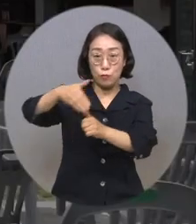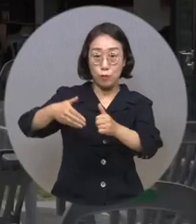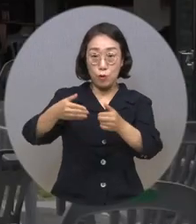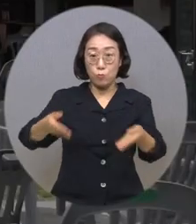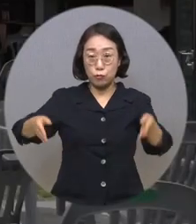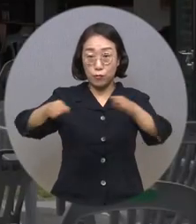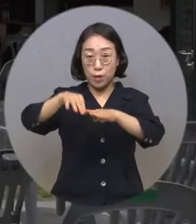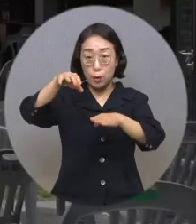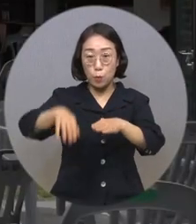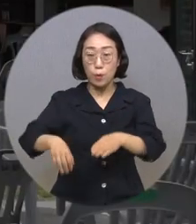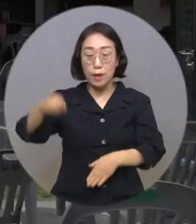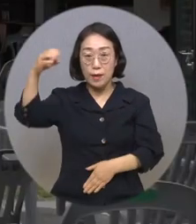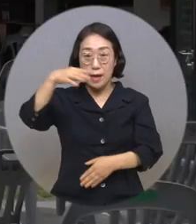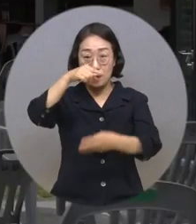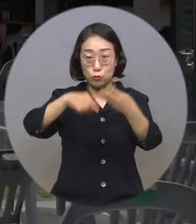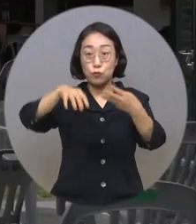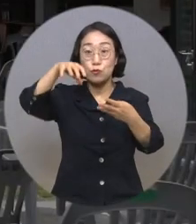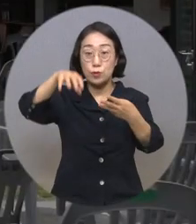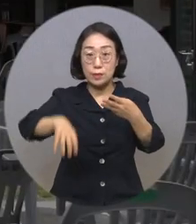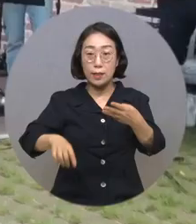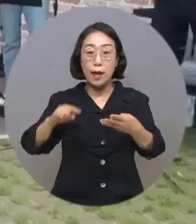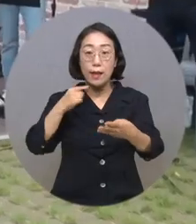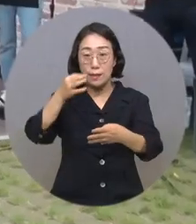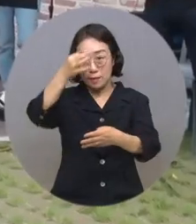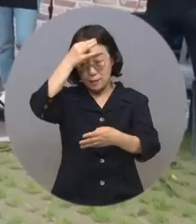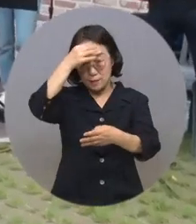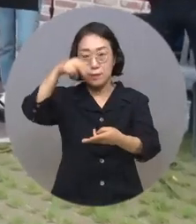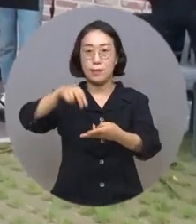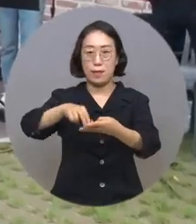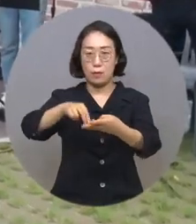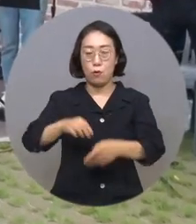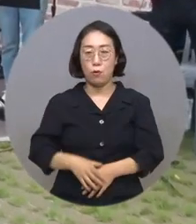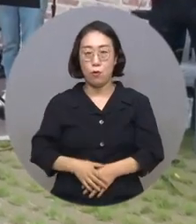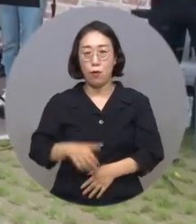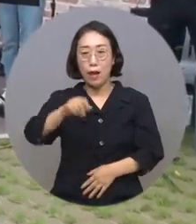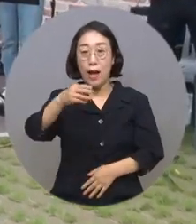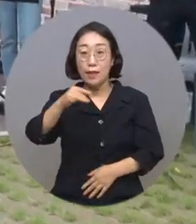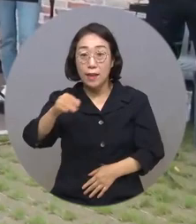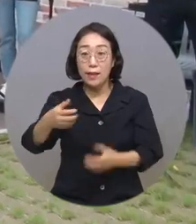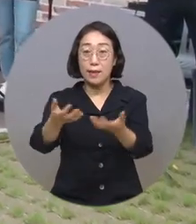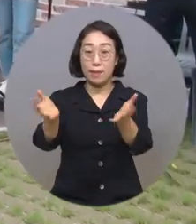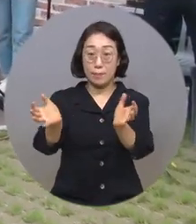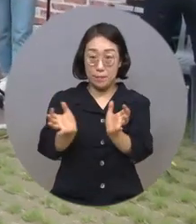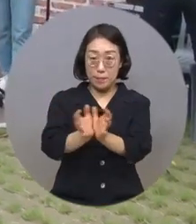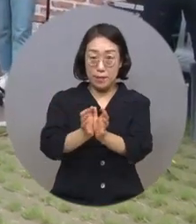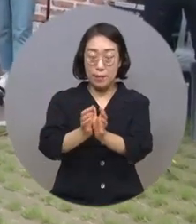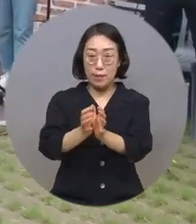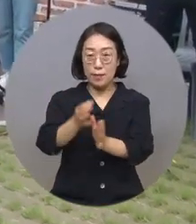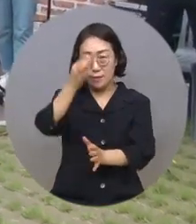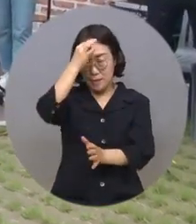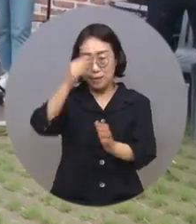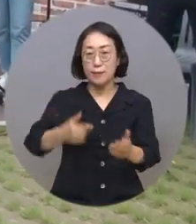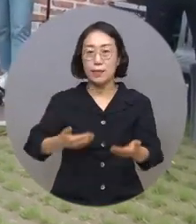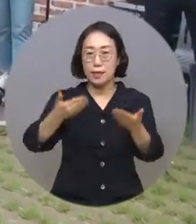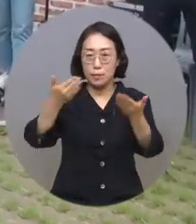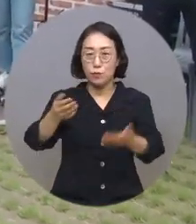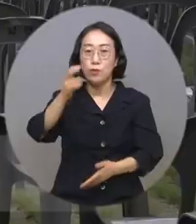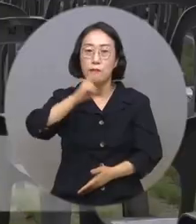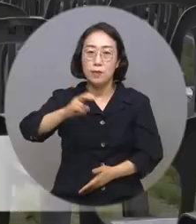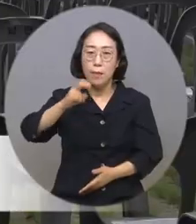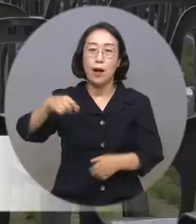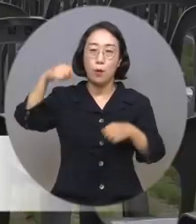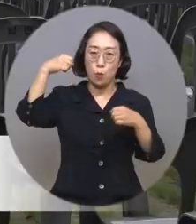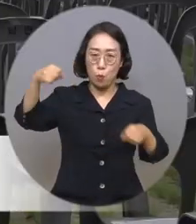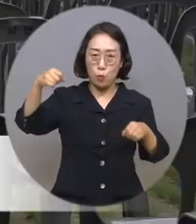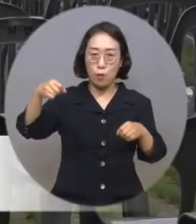이곳은 양주시 경기 에이블 아트센터입니다. 의양포 카네기회원들의 첫 재능 기부, 신나는 음악 공연 무대입니다.